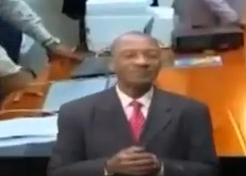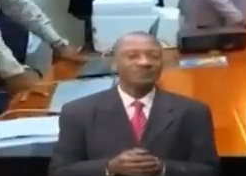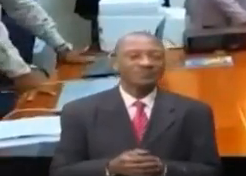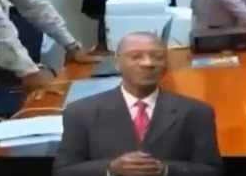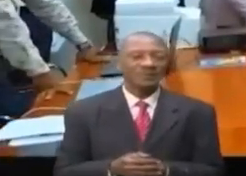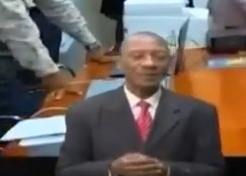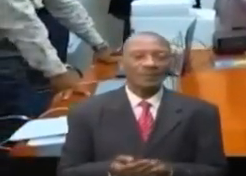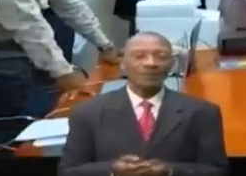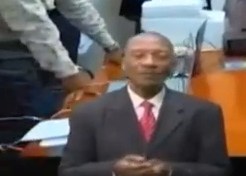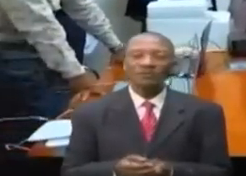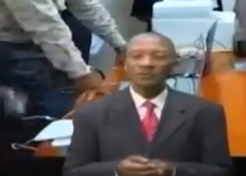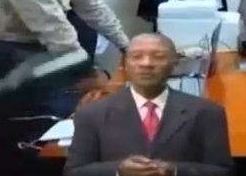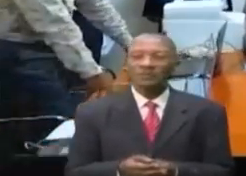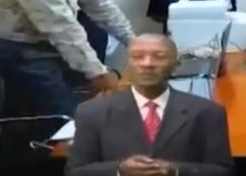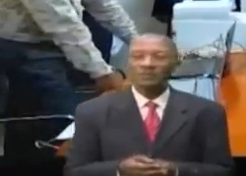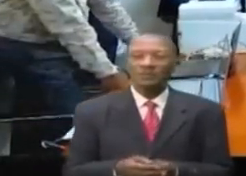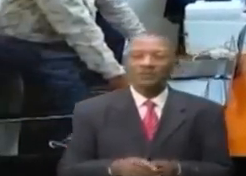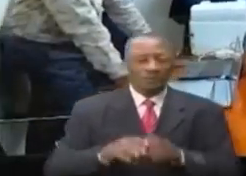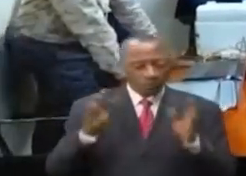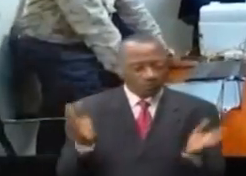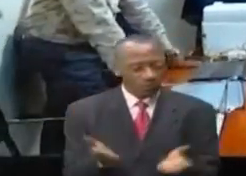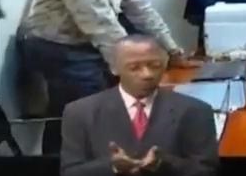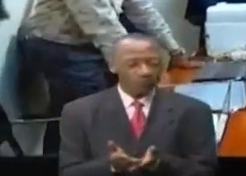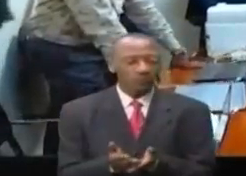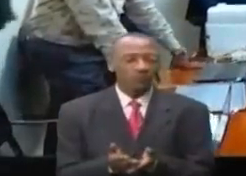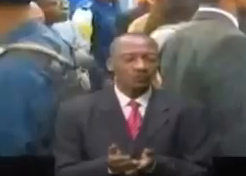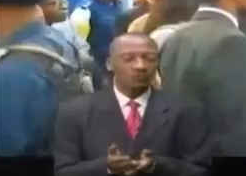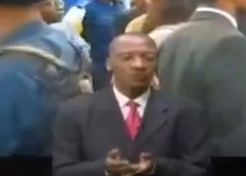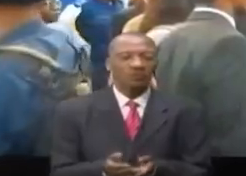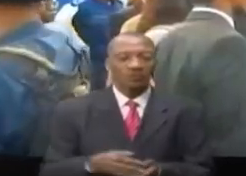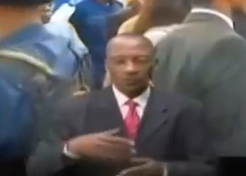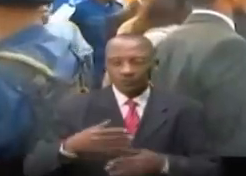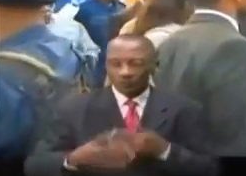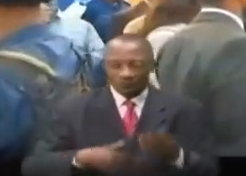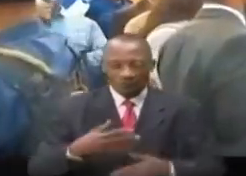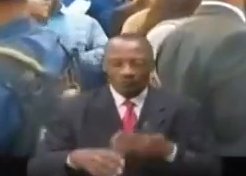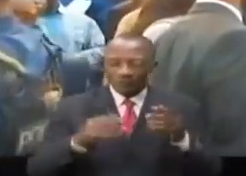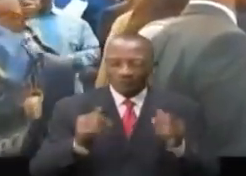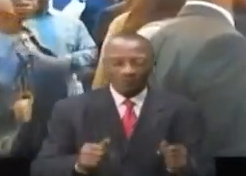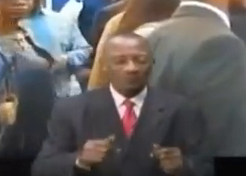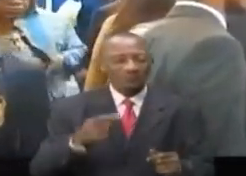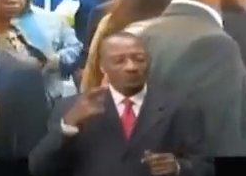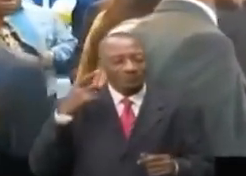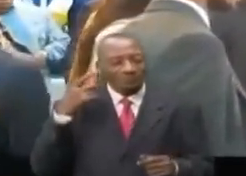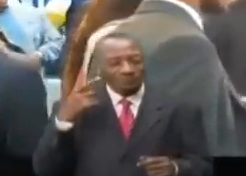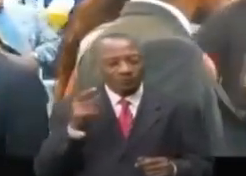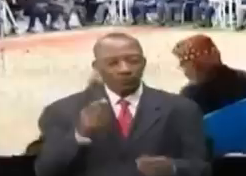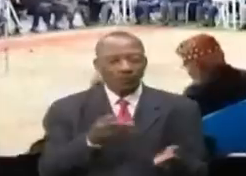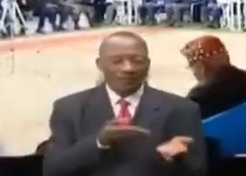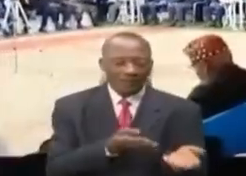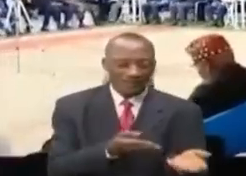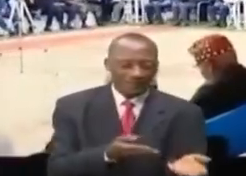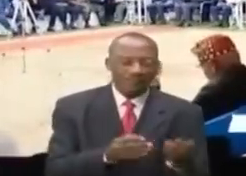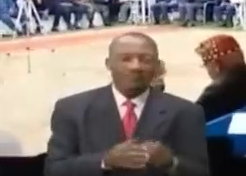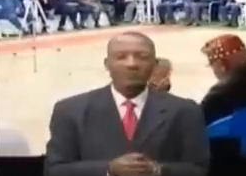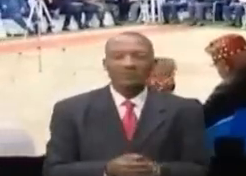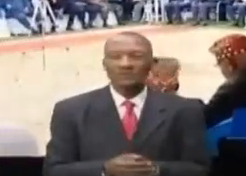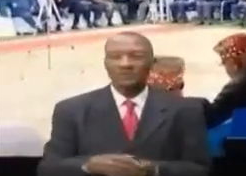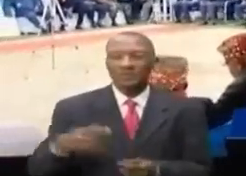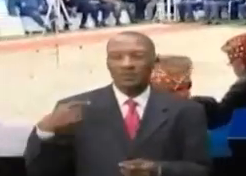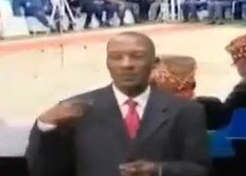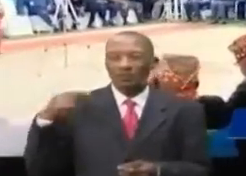de s'informer sur le fonctionnement de la barrière électronique. Dans sa suite, le gouverneur a été accompagné des